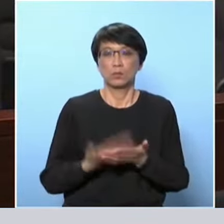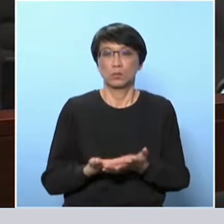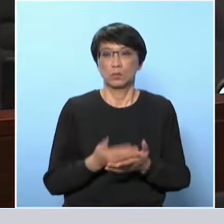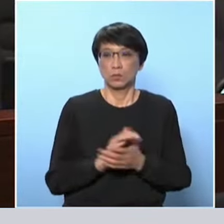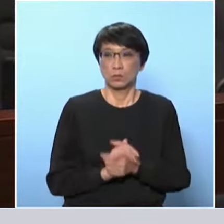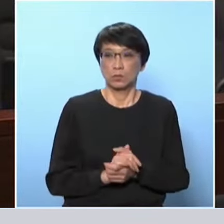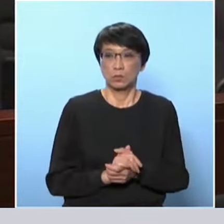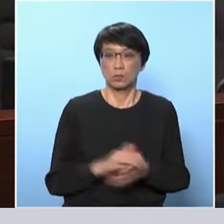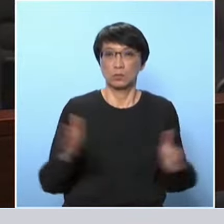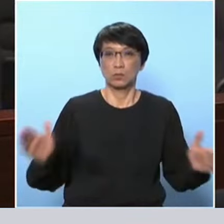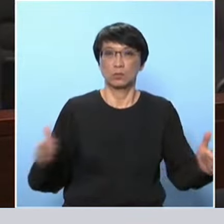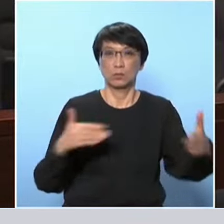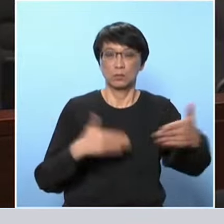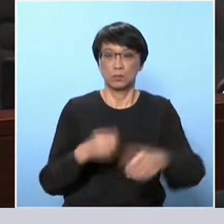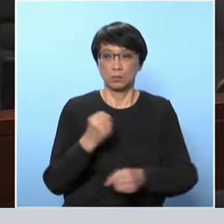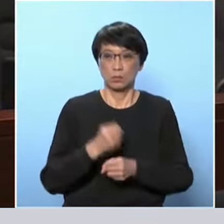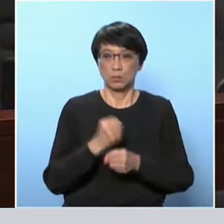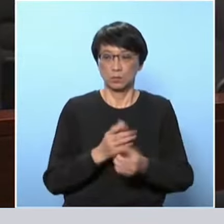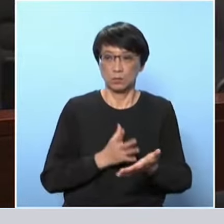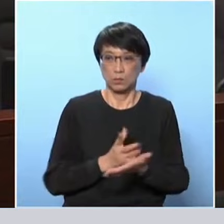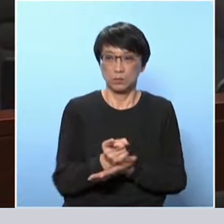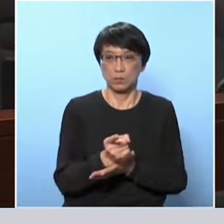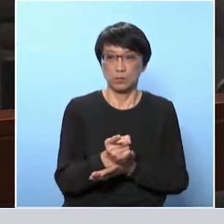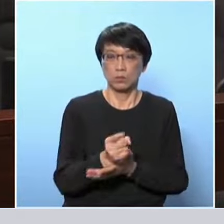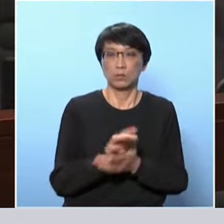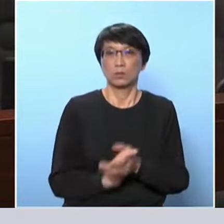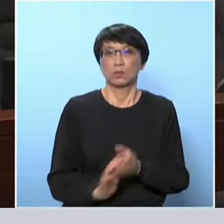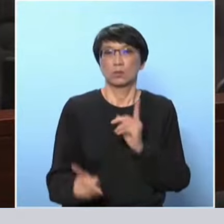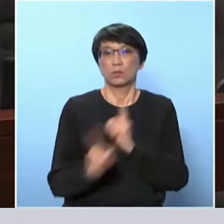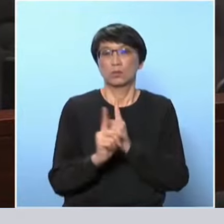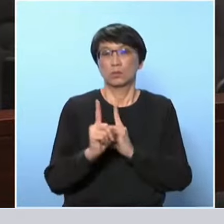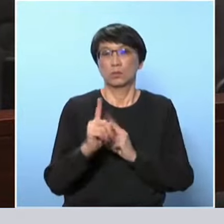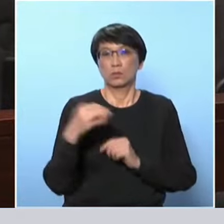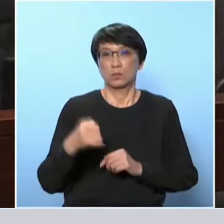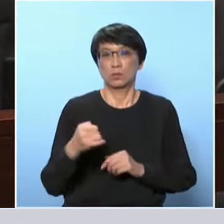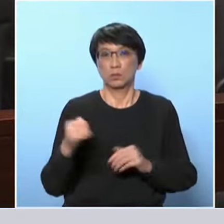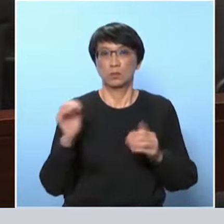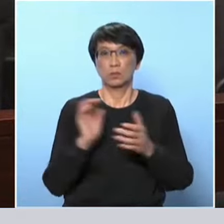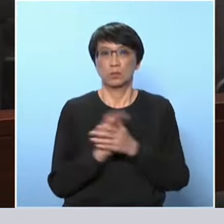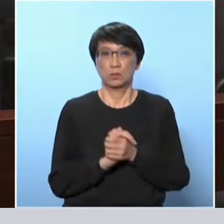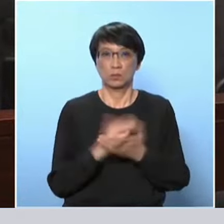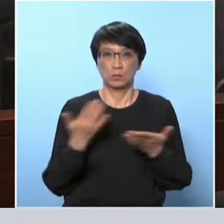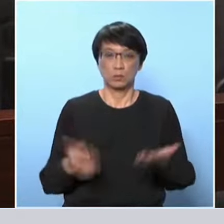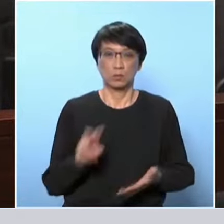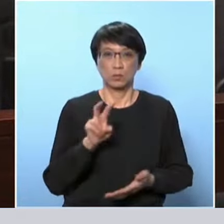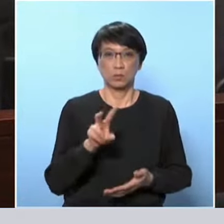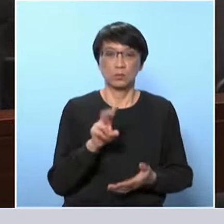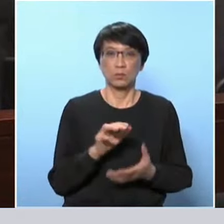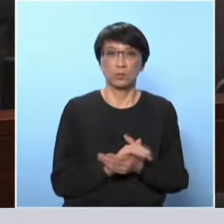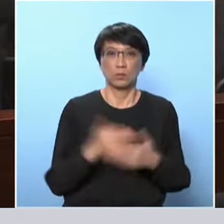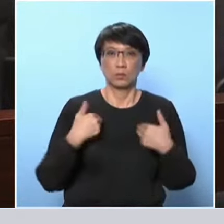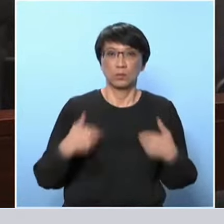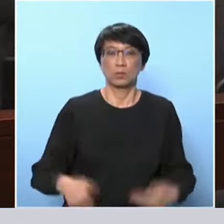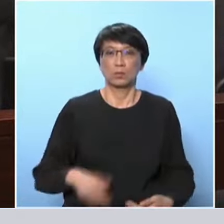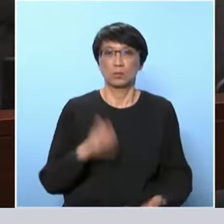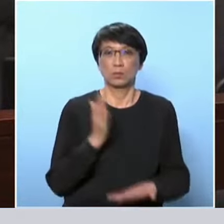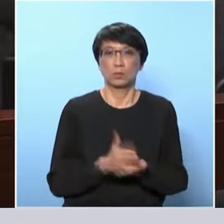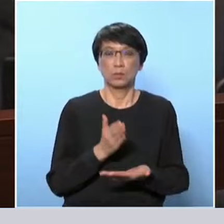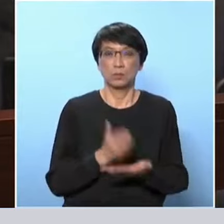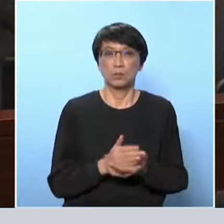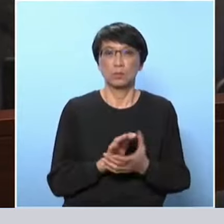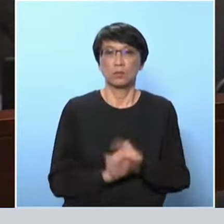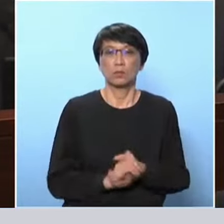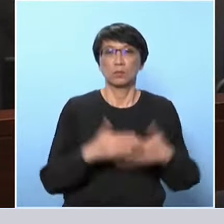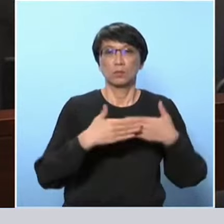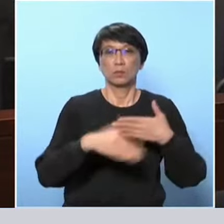難令到場地咧係做到一個專業化嘅水平。咁回看翻而家啦，咁香港又定位不一樣，而家係我哋係中